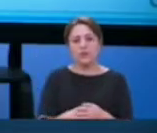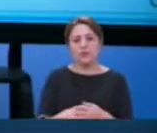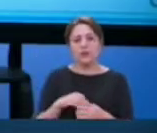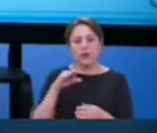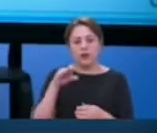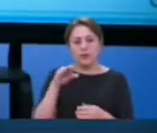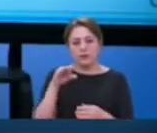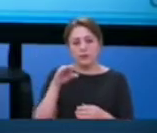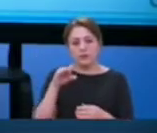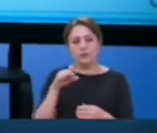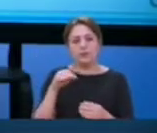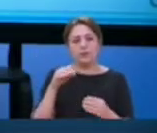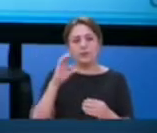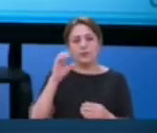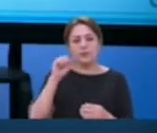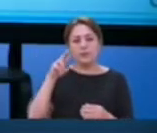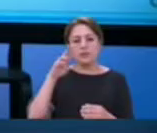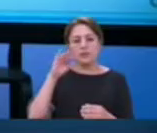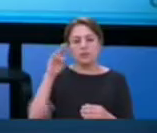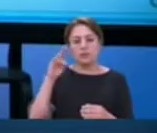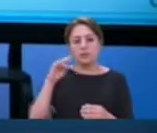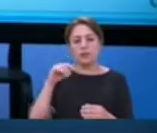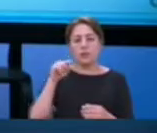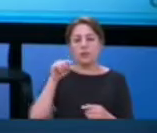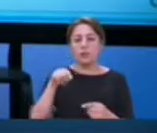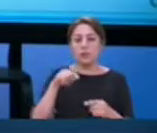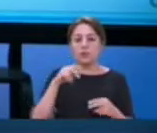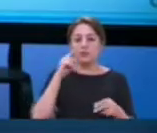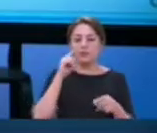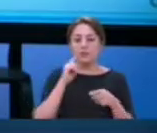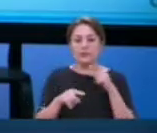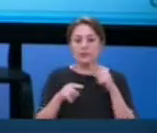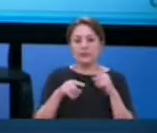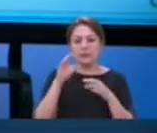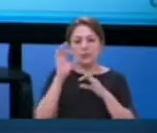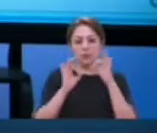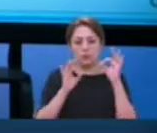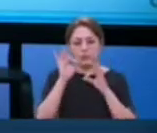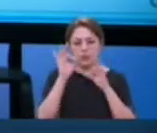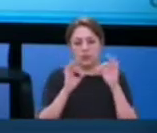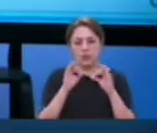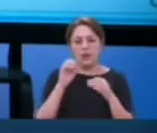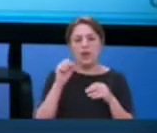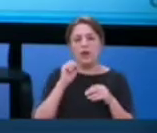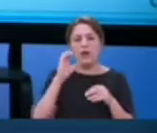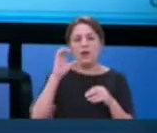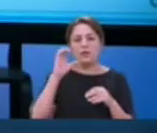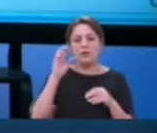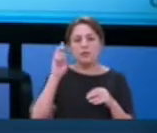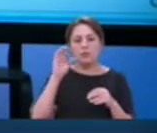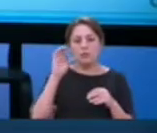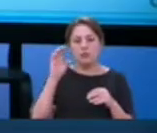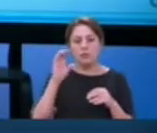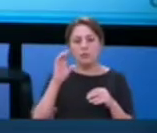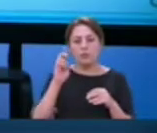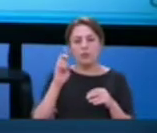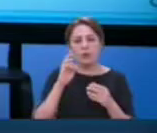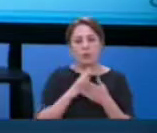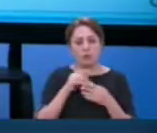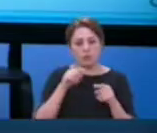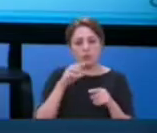Avtomobil kabinasida uning tezligini o'lchovchi asbob bor. Uni biz spidometr deb ataymiz. Mana